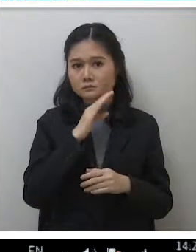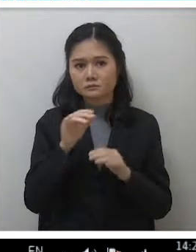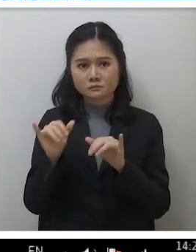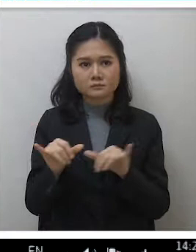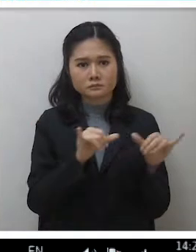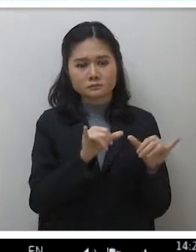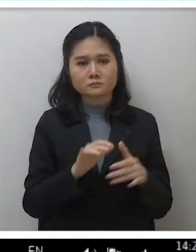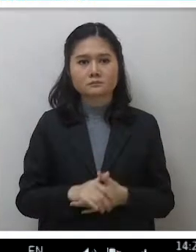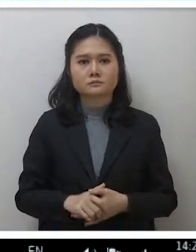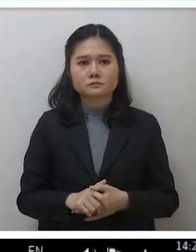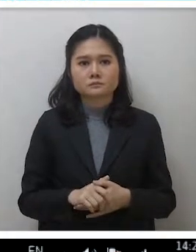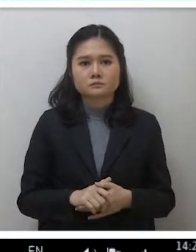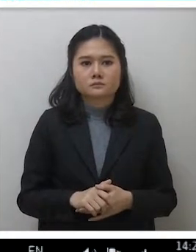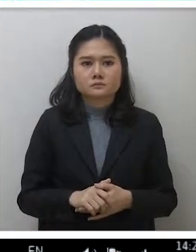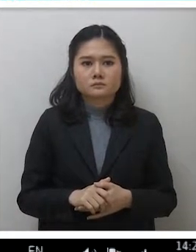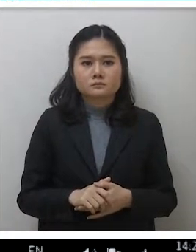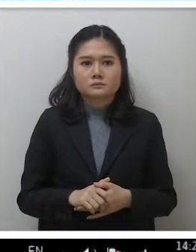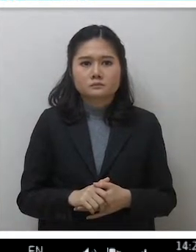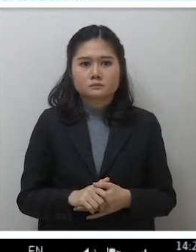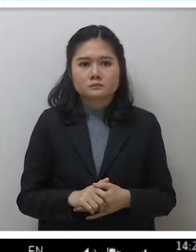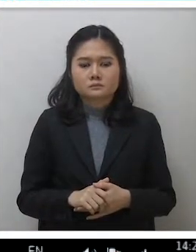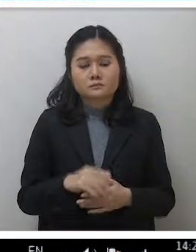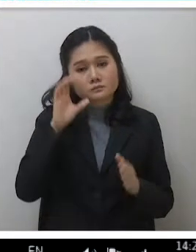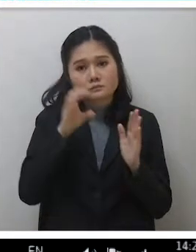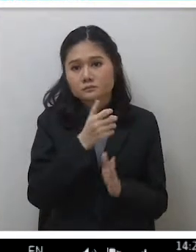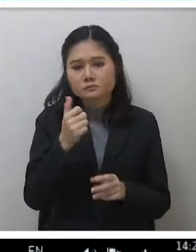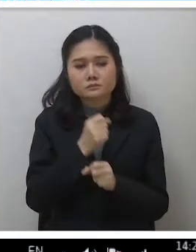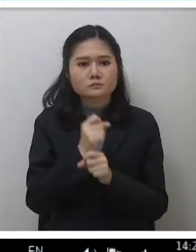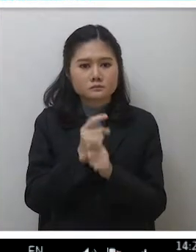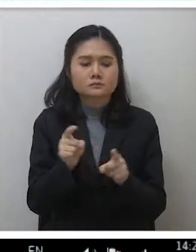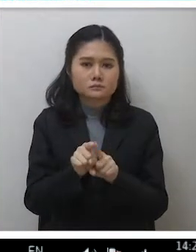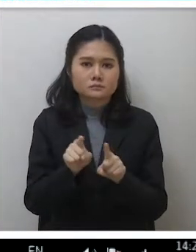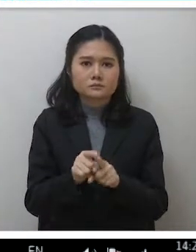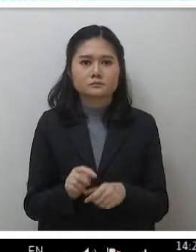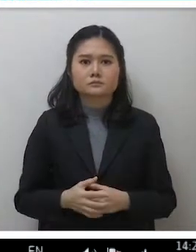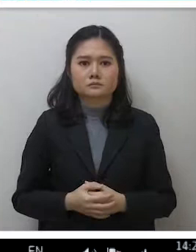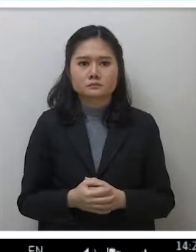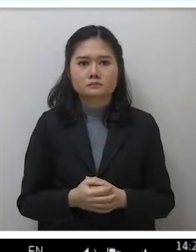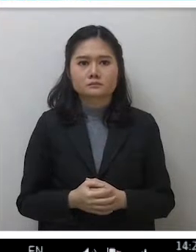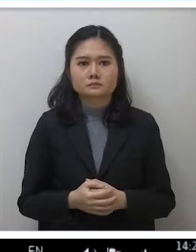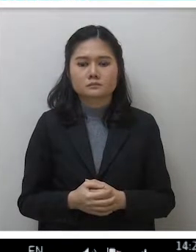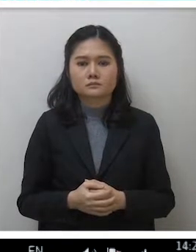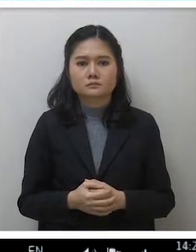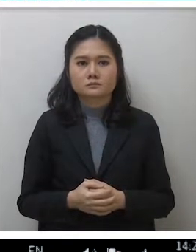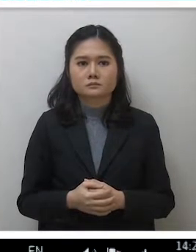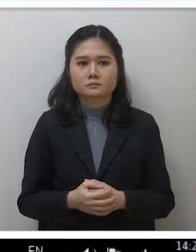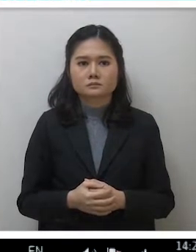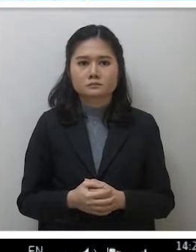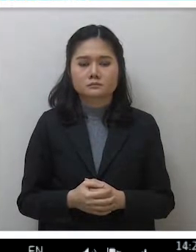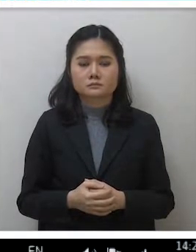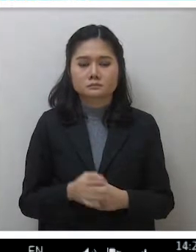มานี่ภาพอื่นๆก็ตามมาเห็นไหมคือเรามาจัด